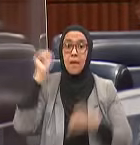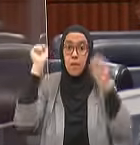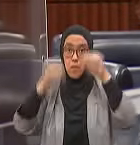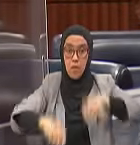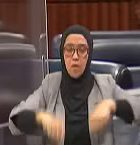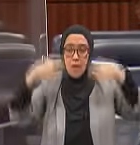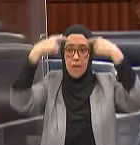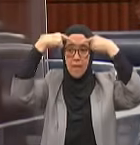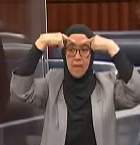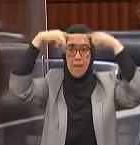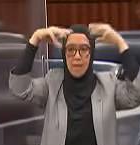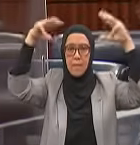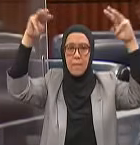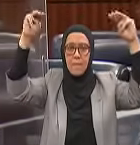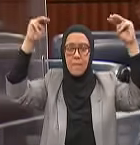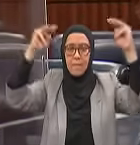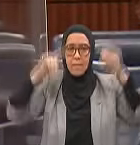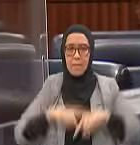perbaiki